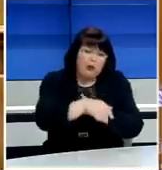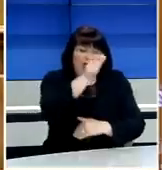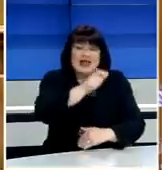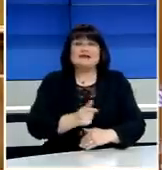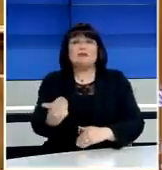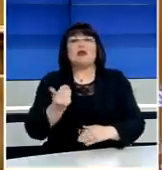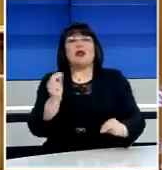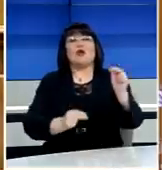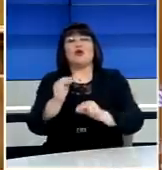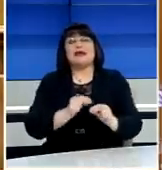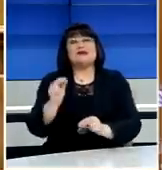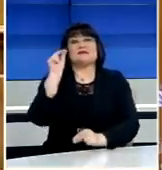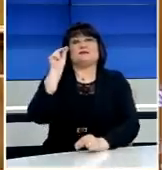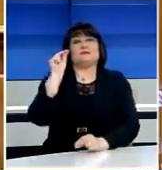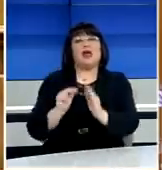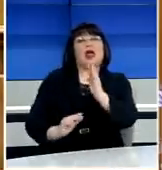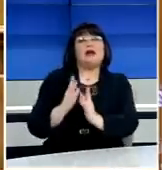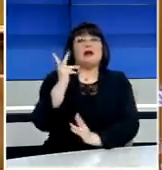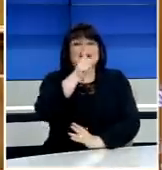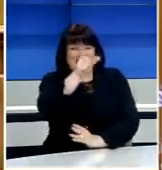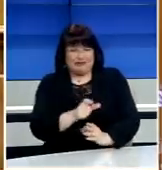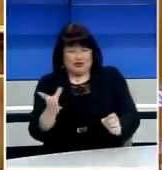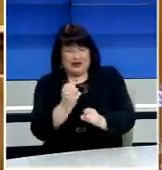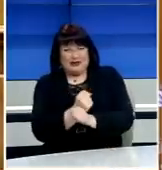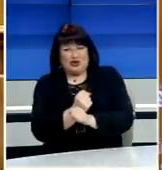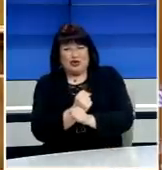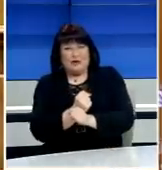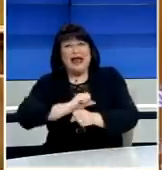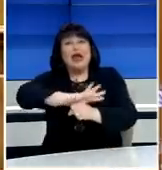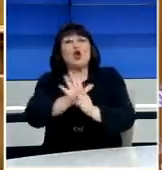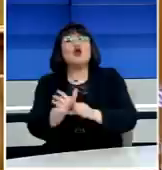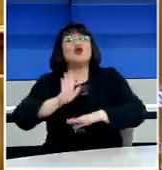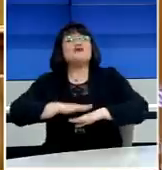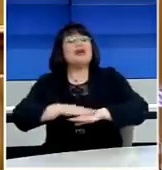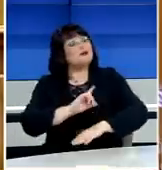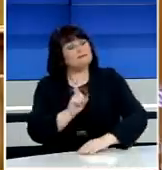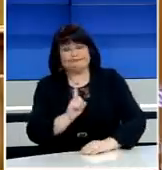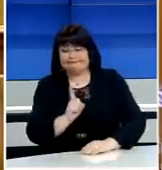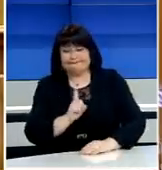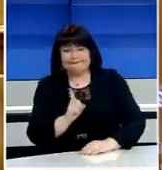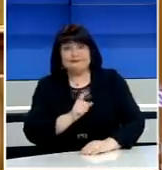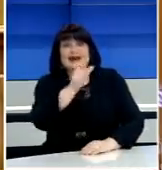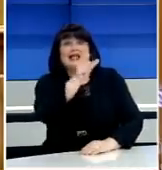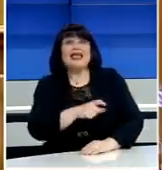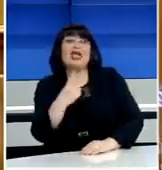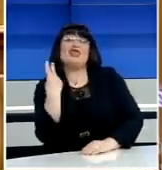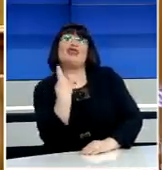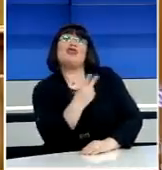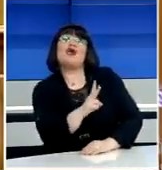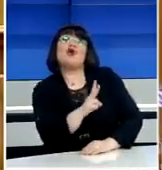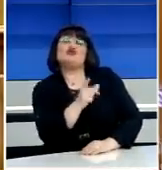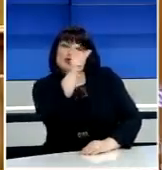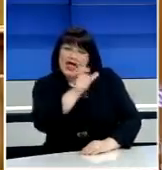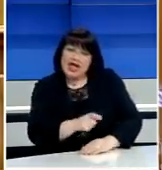υποσχεθεί ανάπτυξη. Αυτό δεν είναι κατόρθωμα του κορονοϊού. Αυτό είναι επίτευγμα, επιτυχία